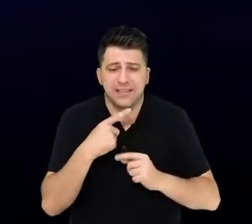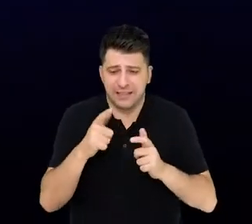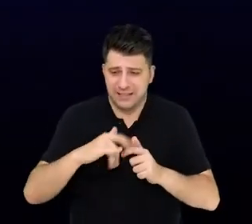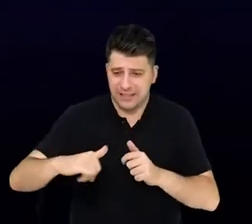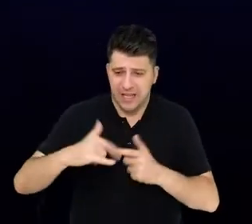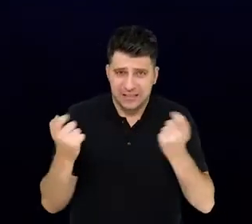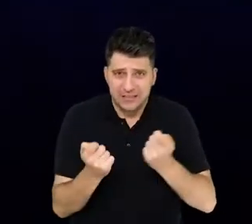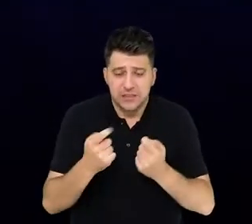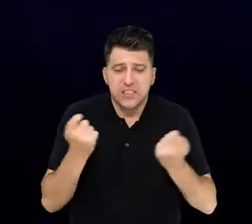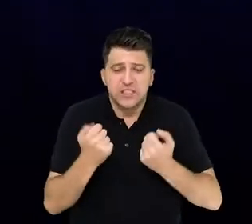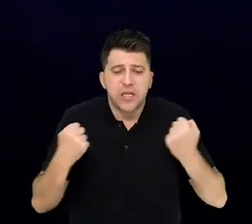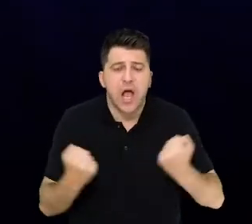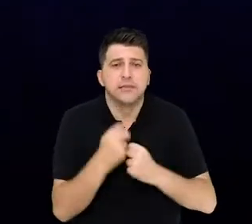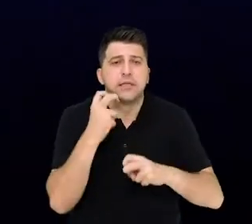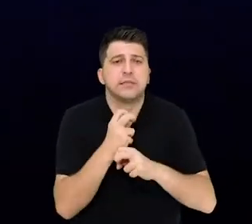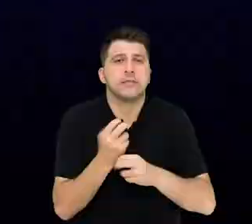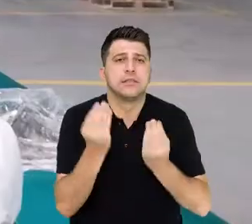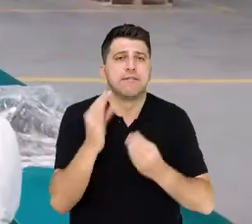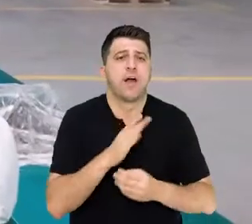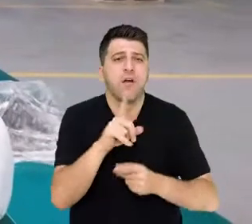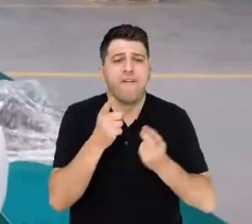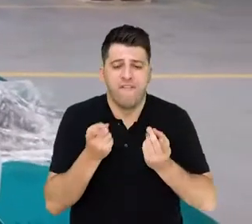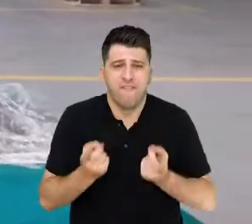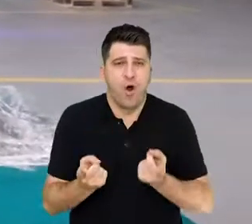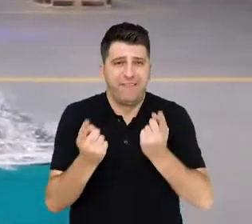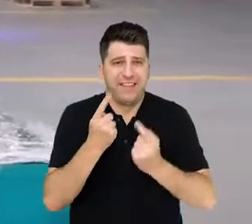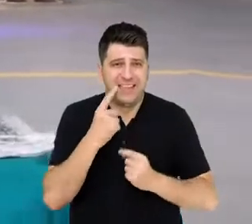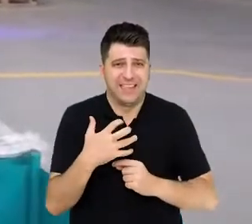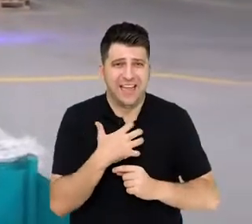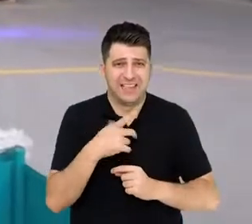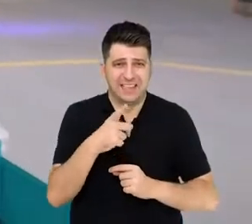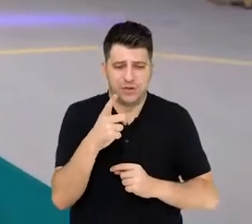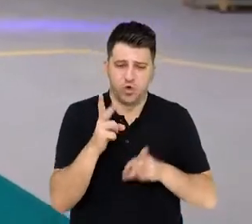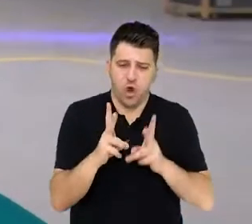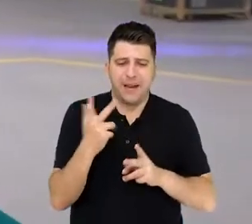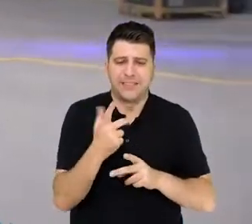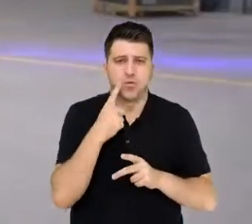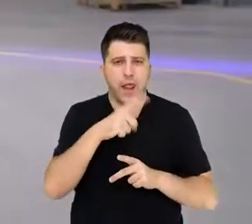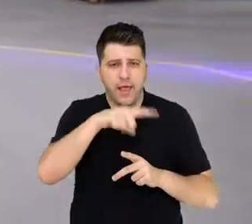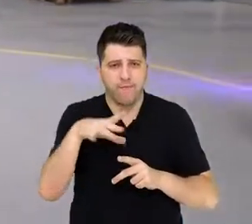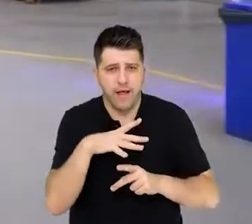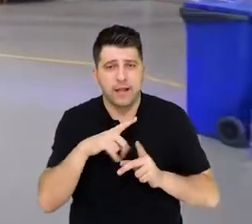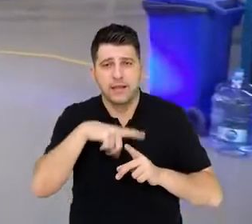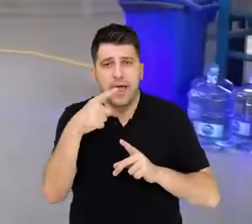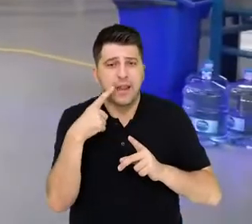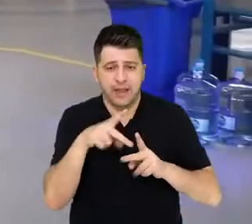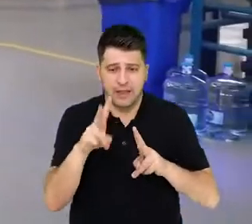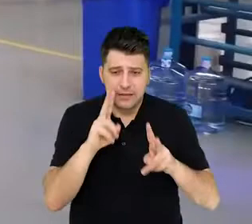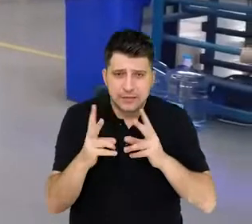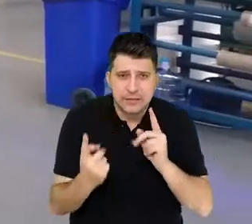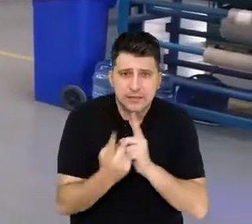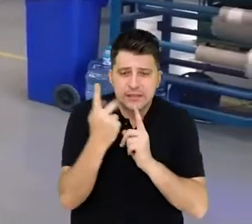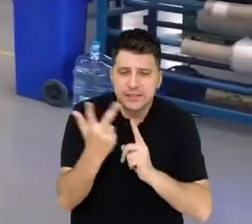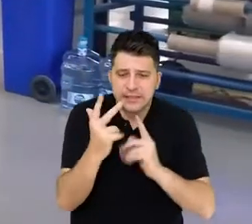yakın çalışması, iş kazası risklerini oluşturmaktadır. Forkliftler, lojistik alanlarında normal hızlarında çalışırken, yayalarla